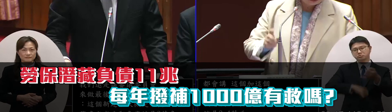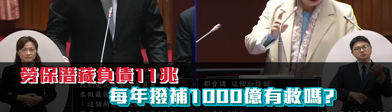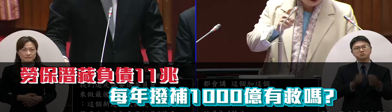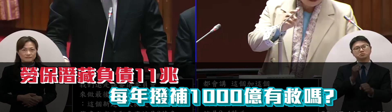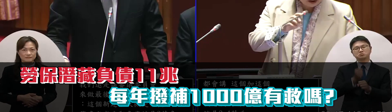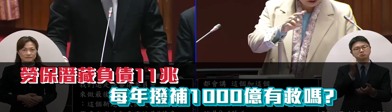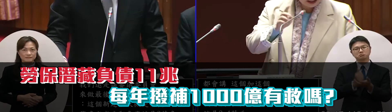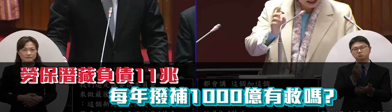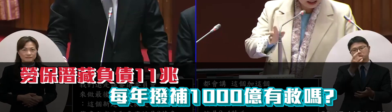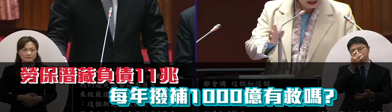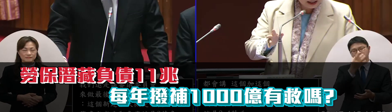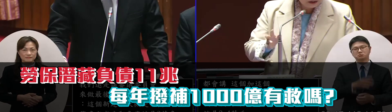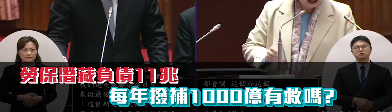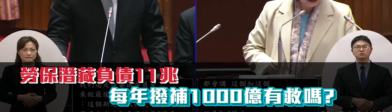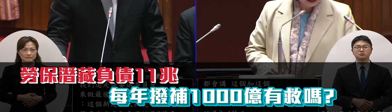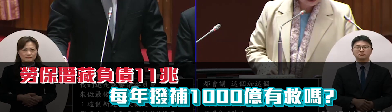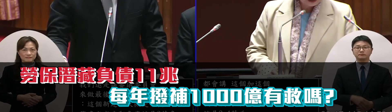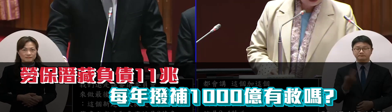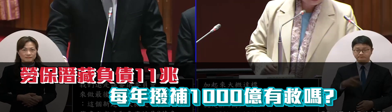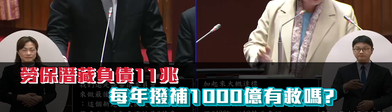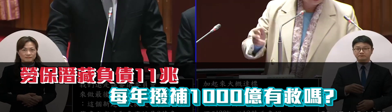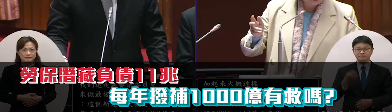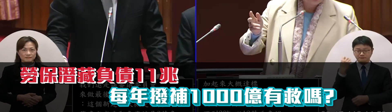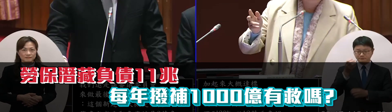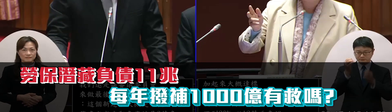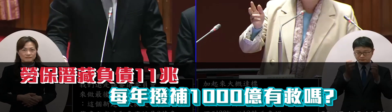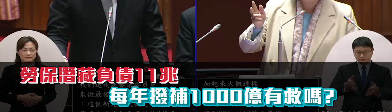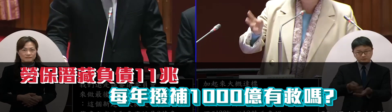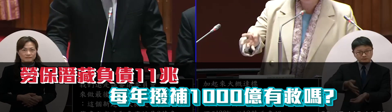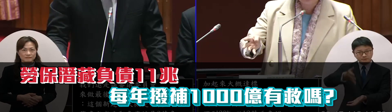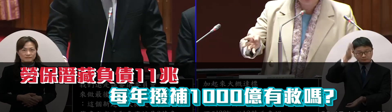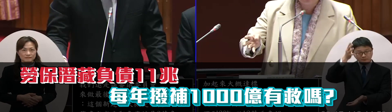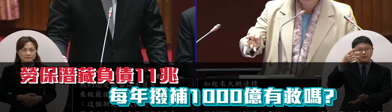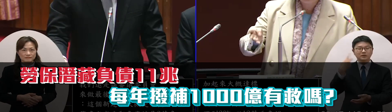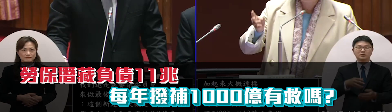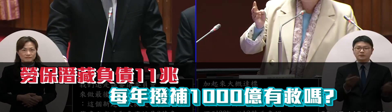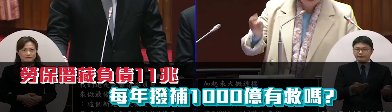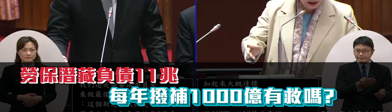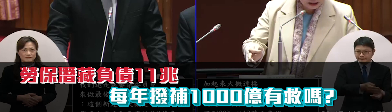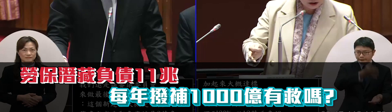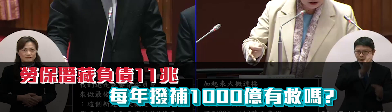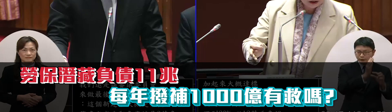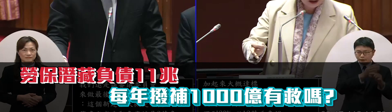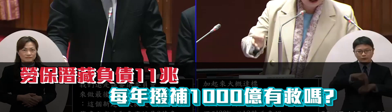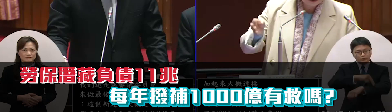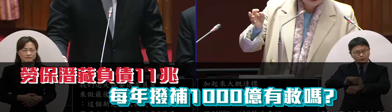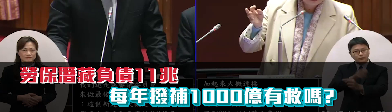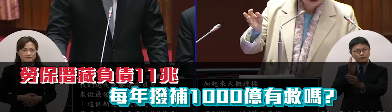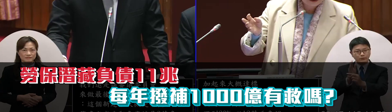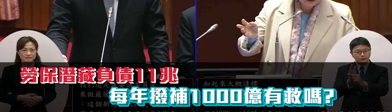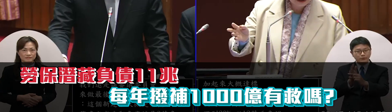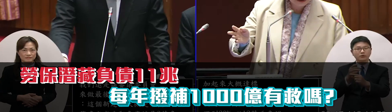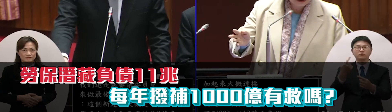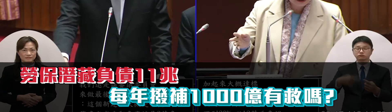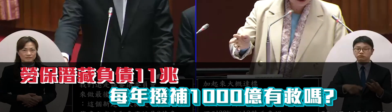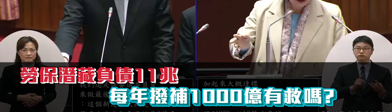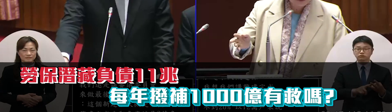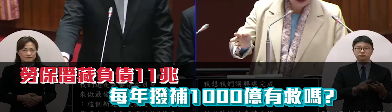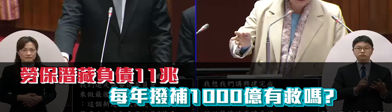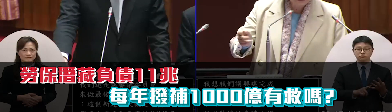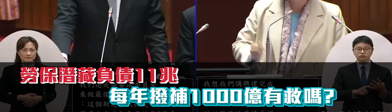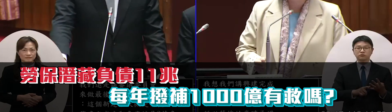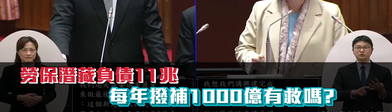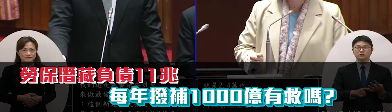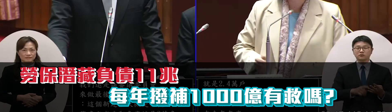都知道说，我们除了新建完成，还有所谓的新建中、规划中，然后这个已